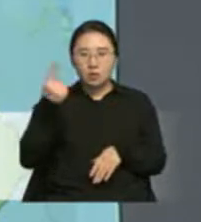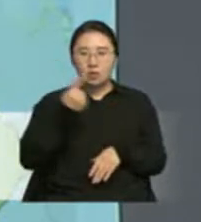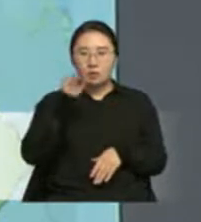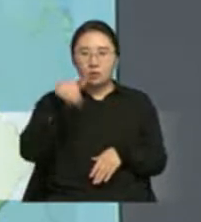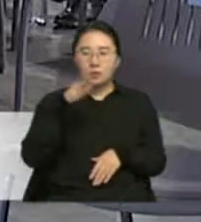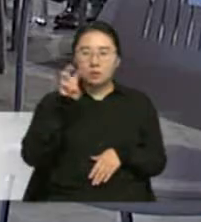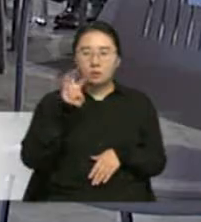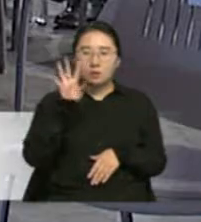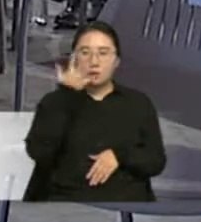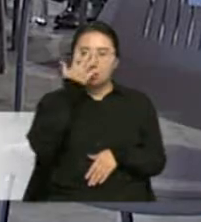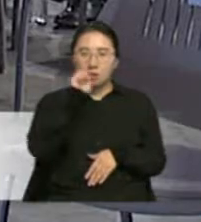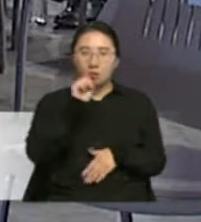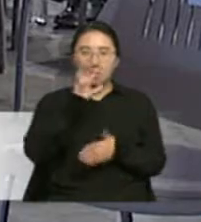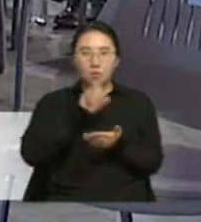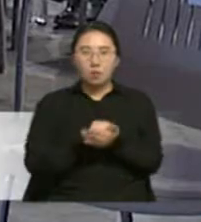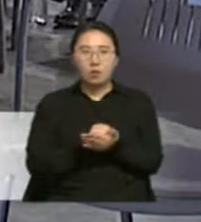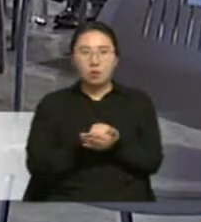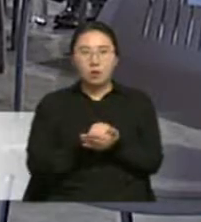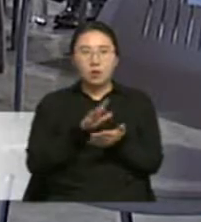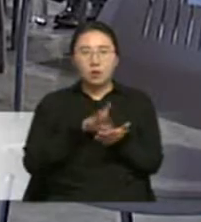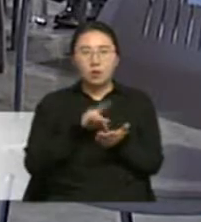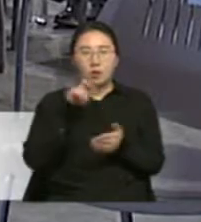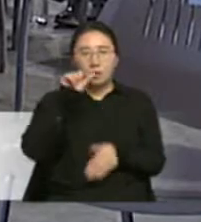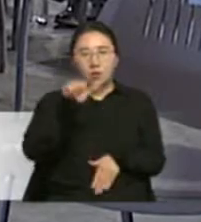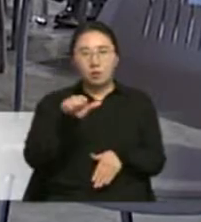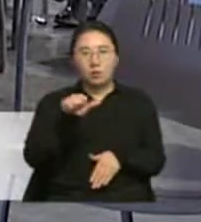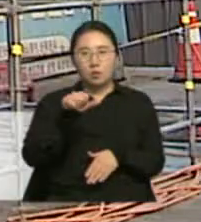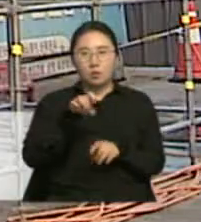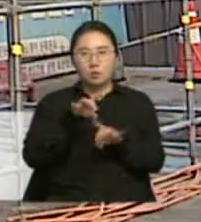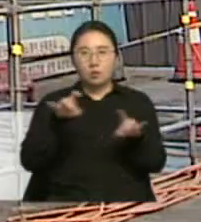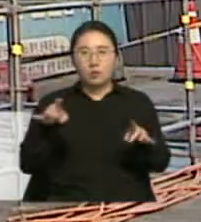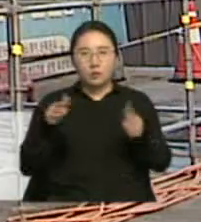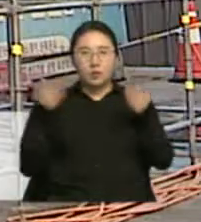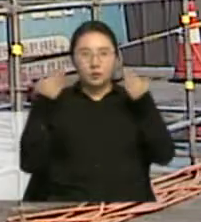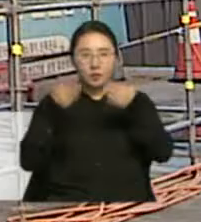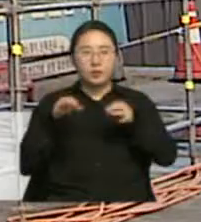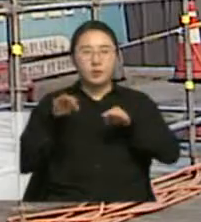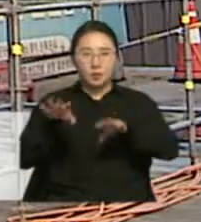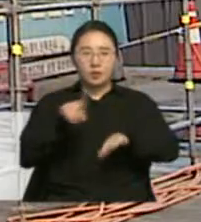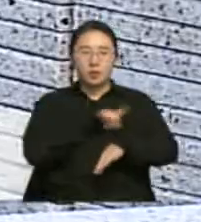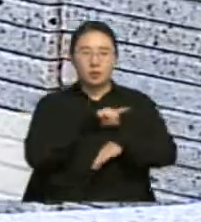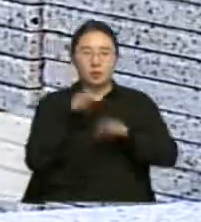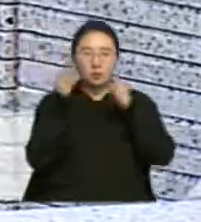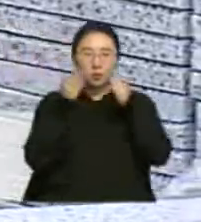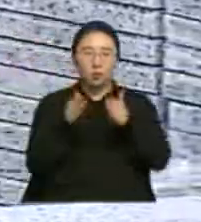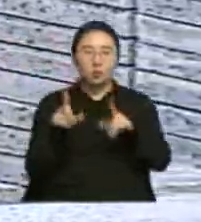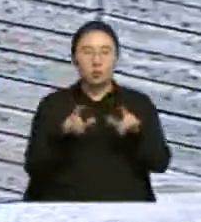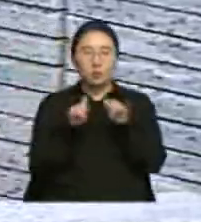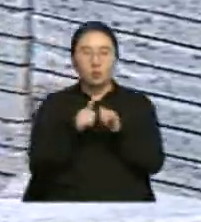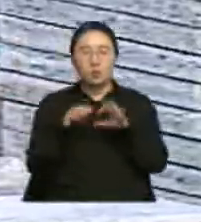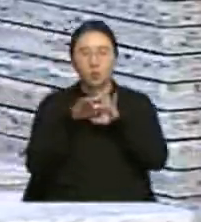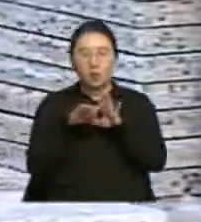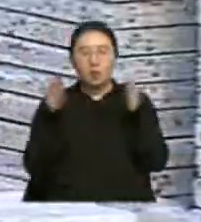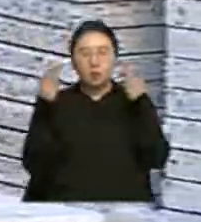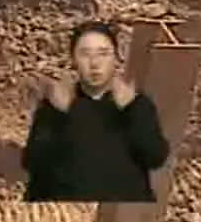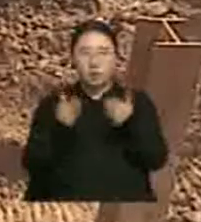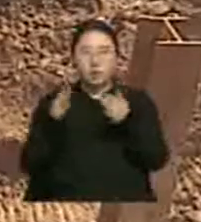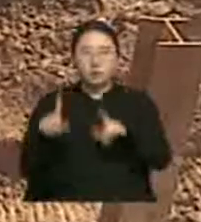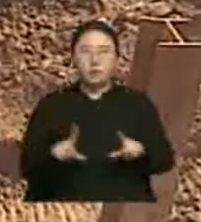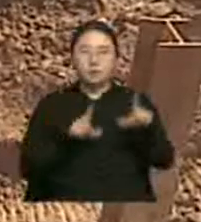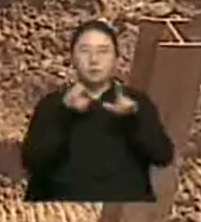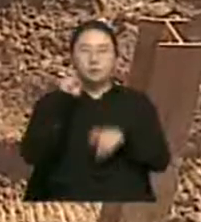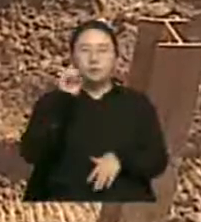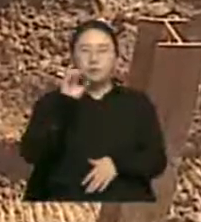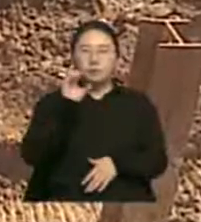1,274억 원을 확보해 핵심 5개 분야에 집중 투입합니다. 가장 눈에 띄는 건 주민들의 관심이 집중된 생활